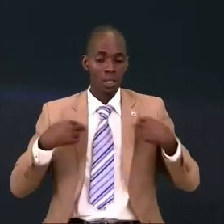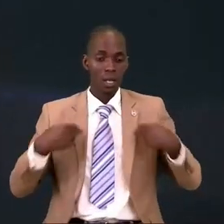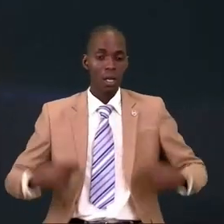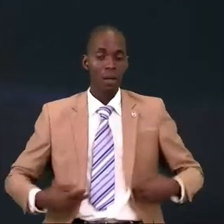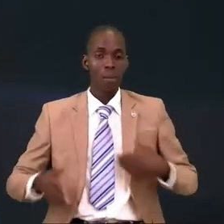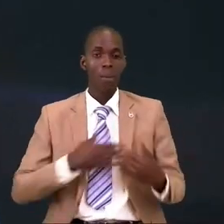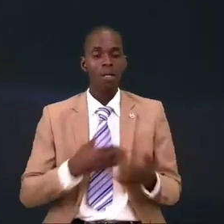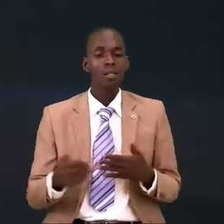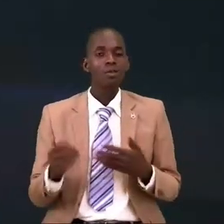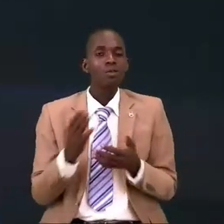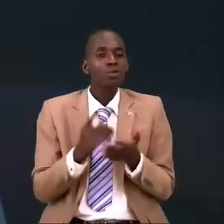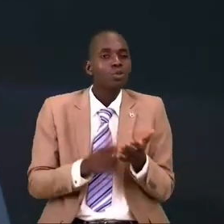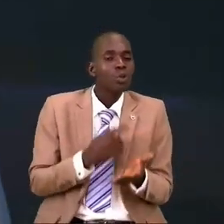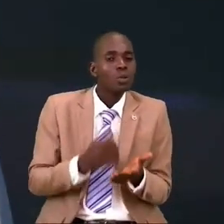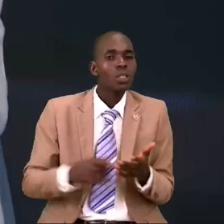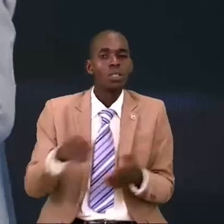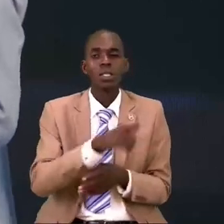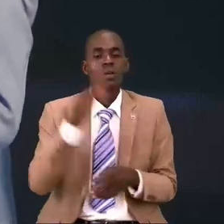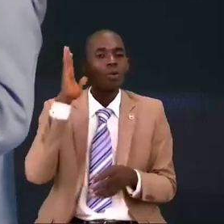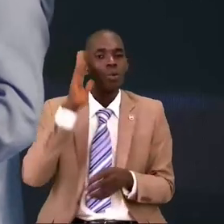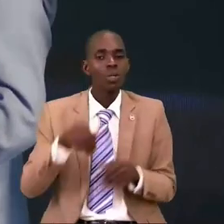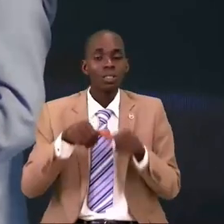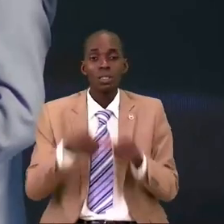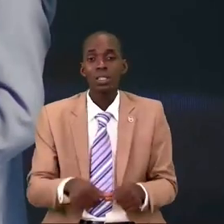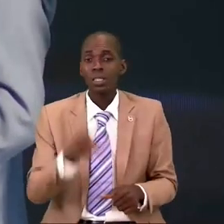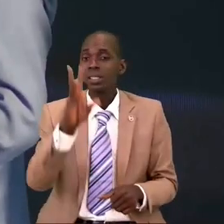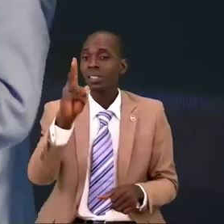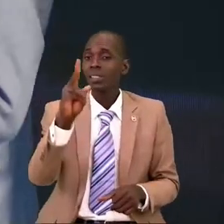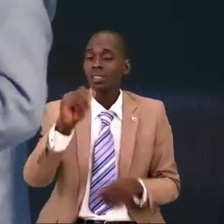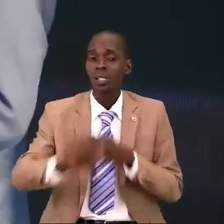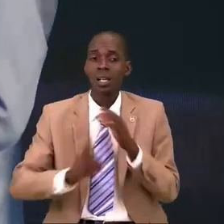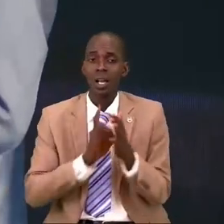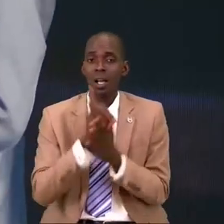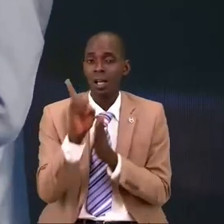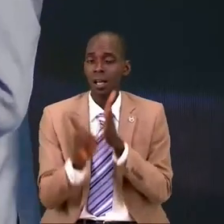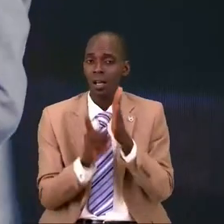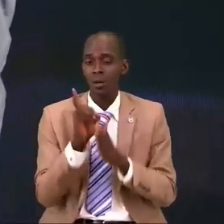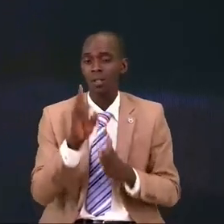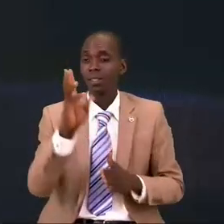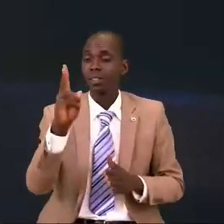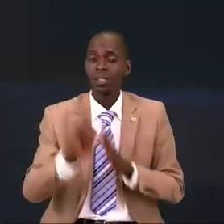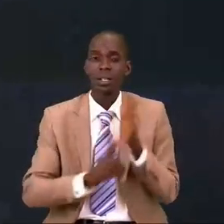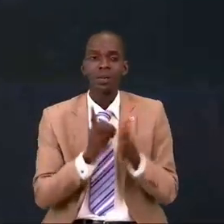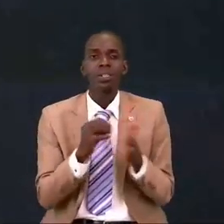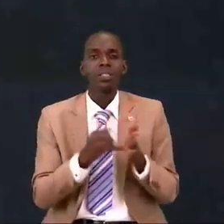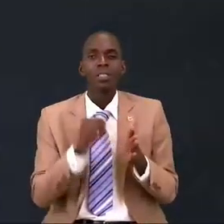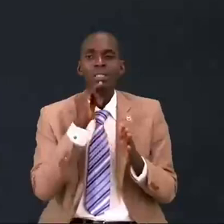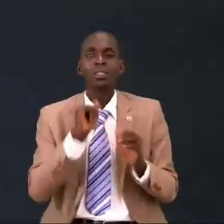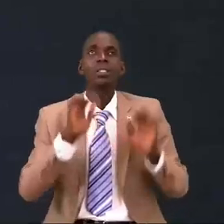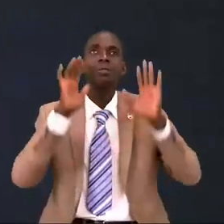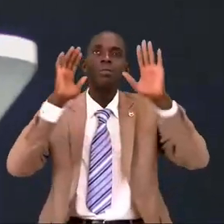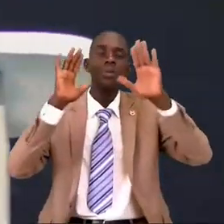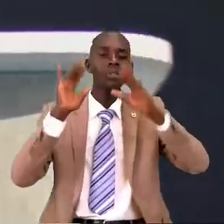Et c'est un miracle même, ils ne sommeillent même pas. pendant qu'ils examinent les patients dans leur